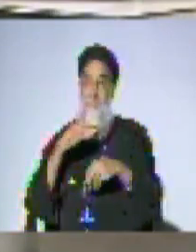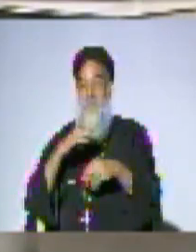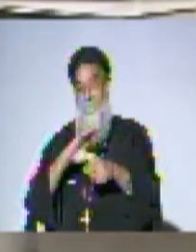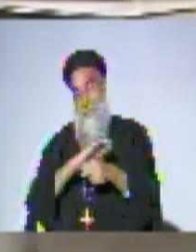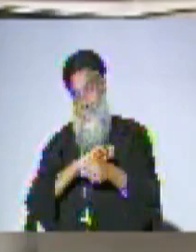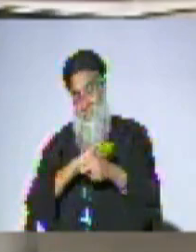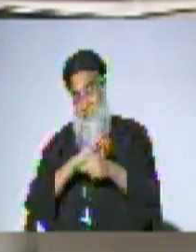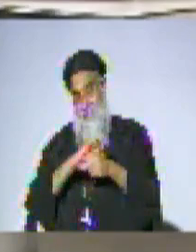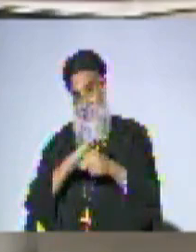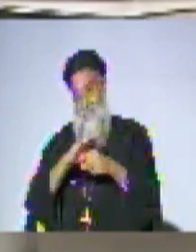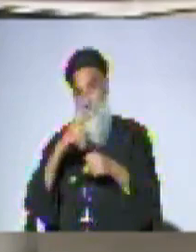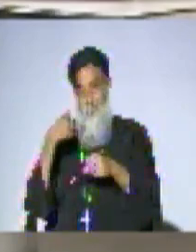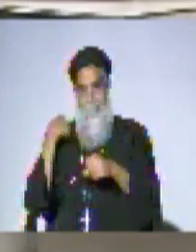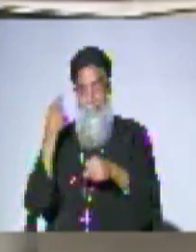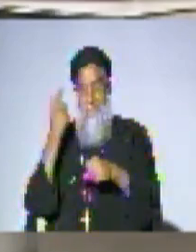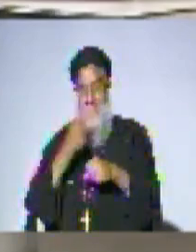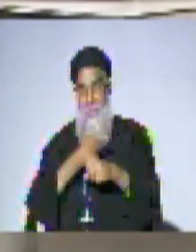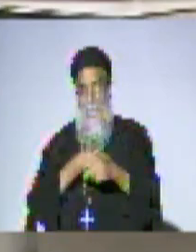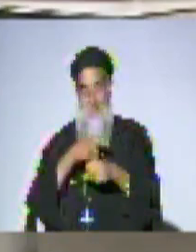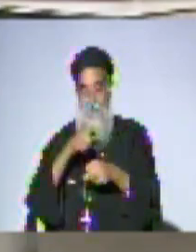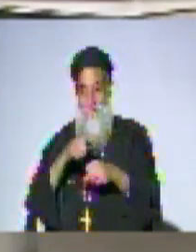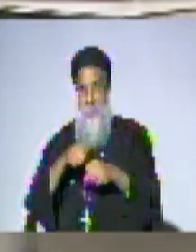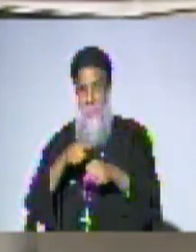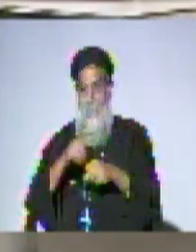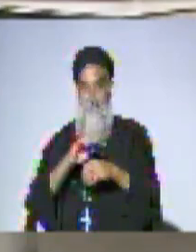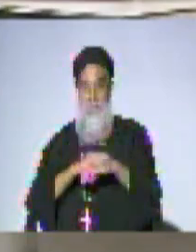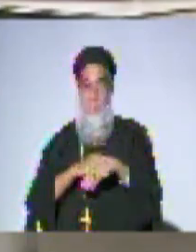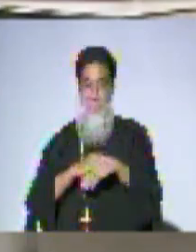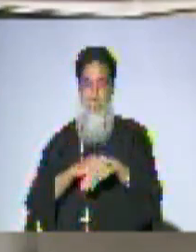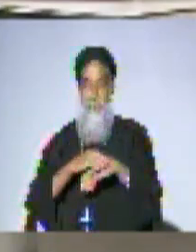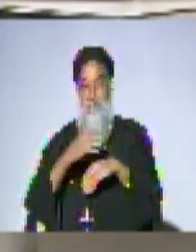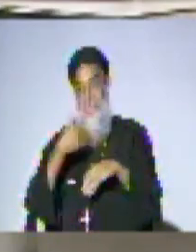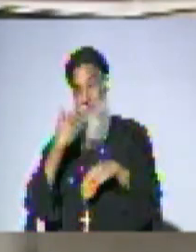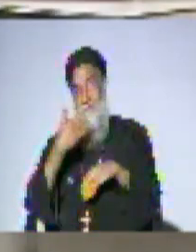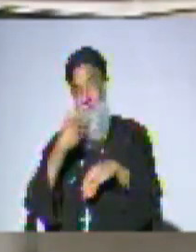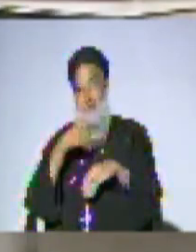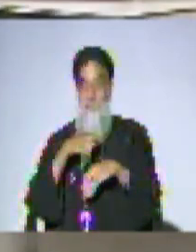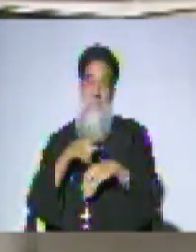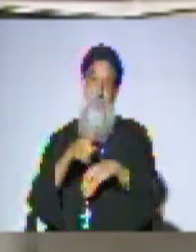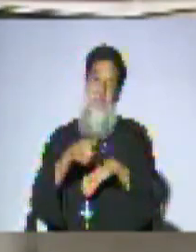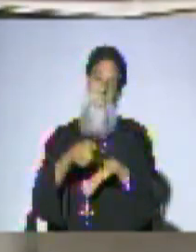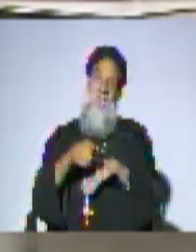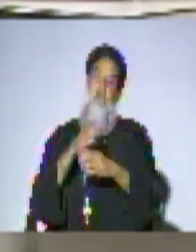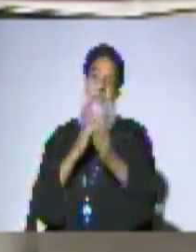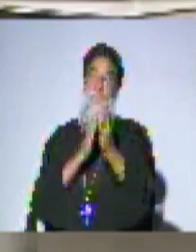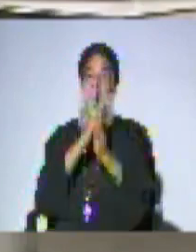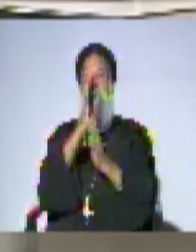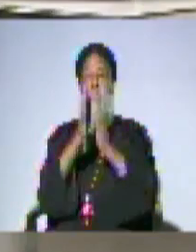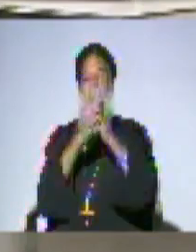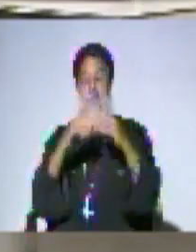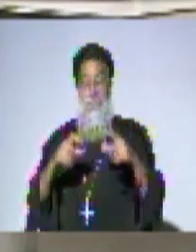المذبح كده ناطق إلهي يعني. ناطق إلهي، النطق هنا من خلال الذبيحة، من خلال العمل الإلهي.